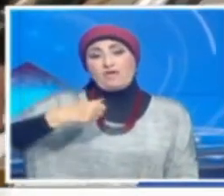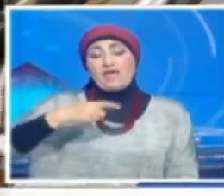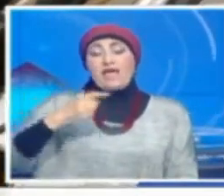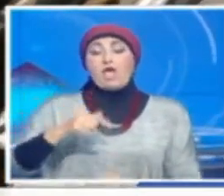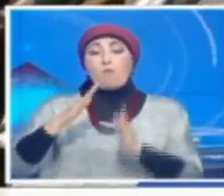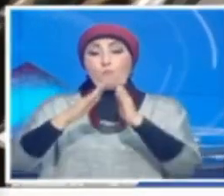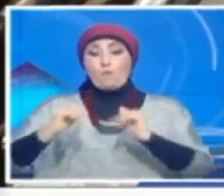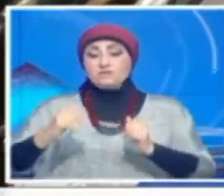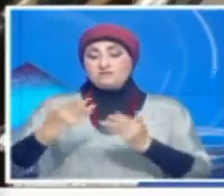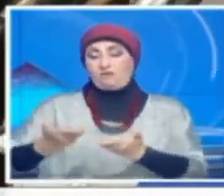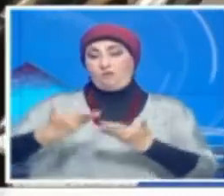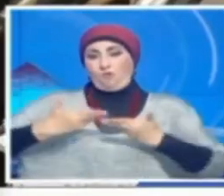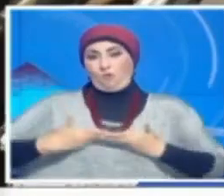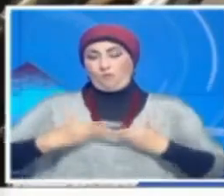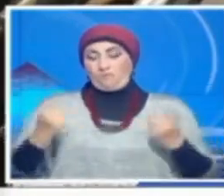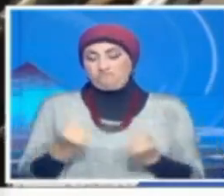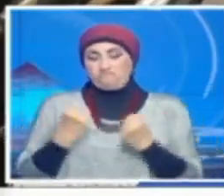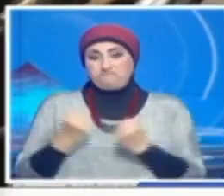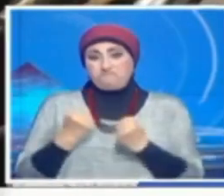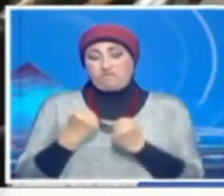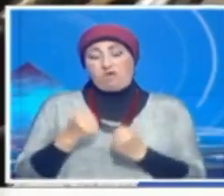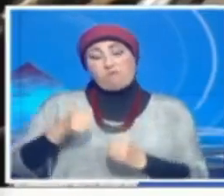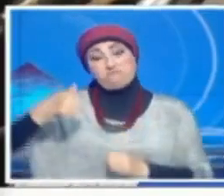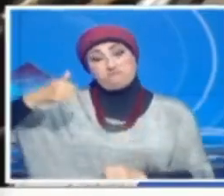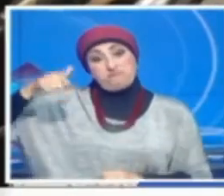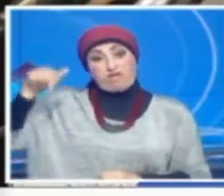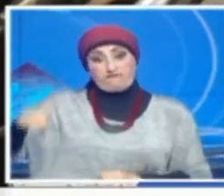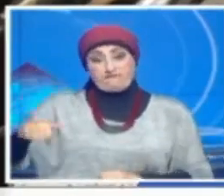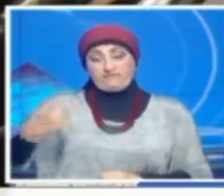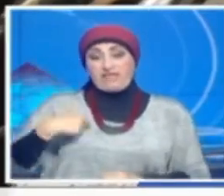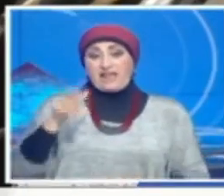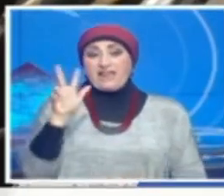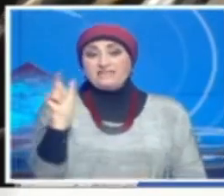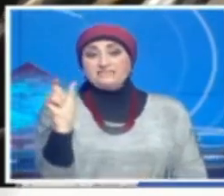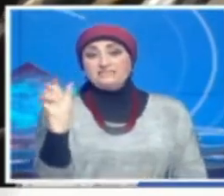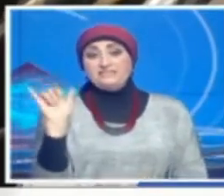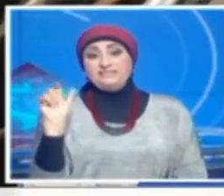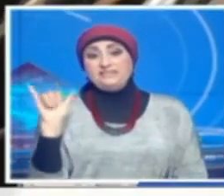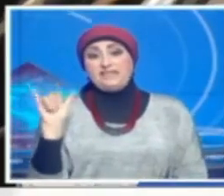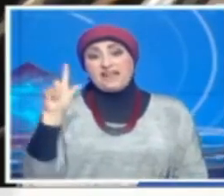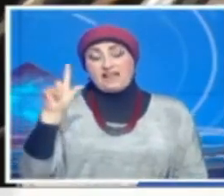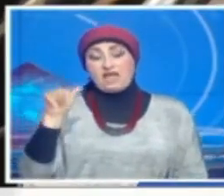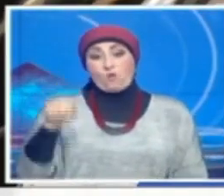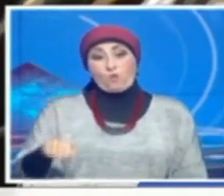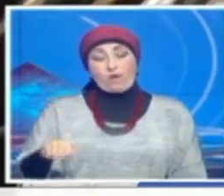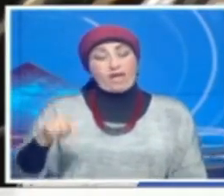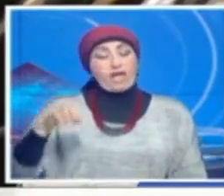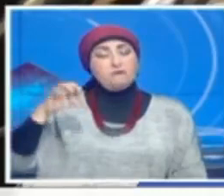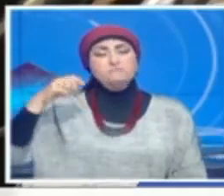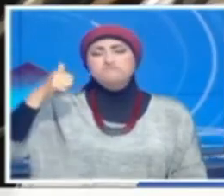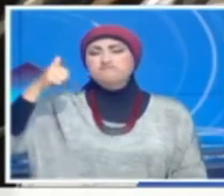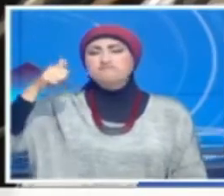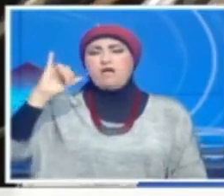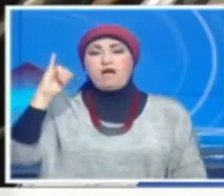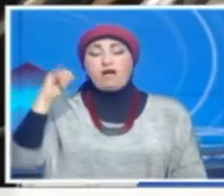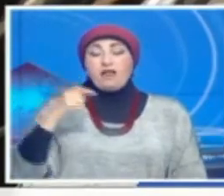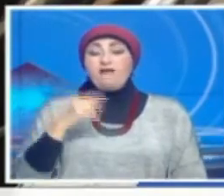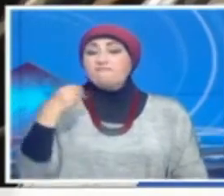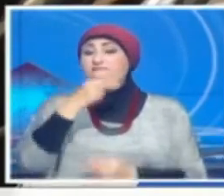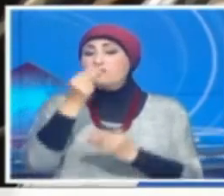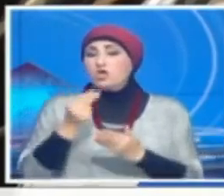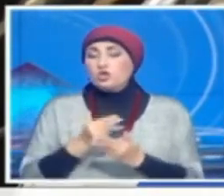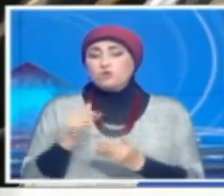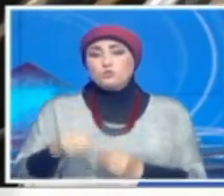الدولة التشجيعية والتفوق التقديرية النيل والنيل للمبدعين العرب في مجالات الفنون والأداب